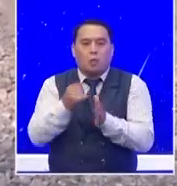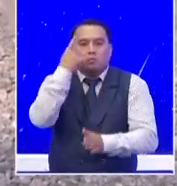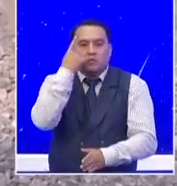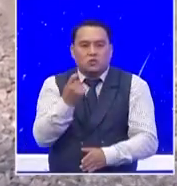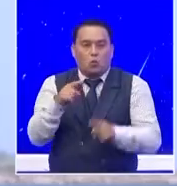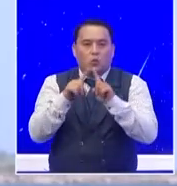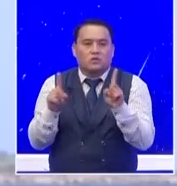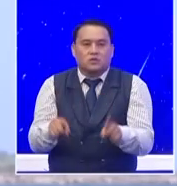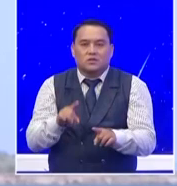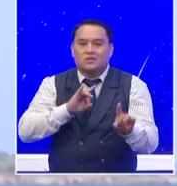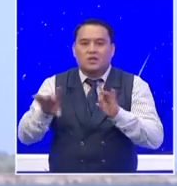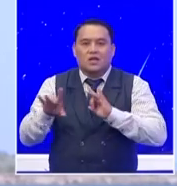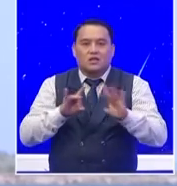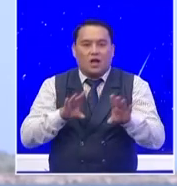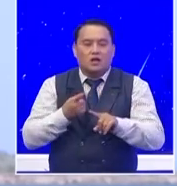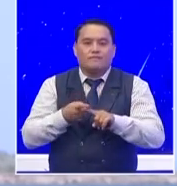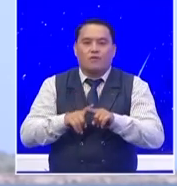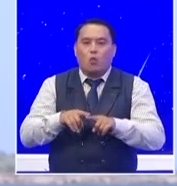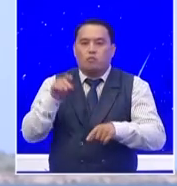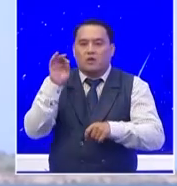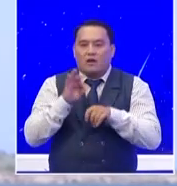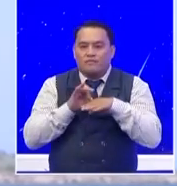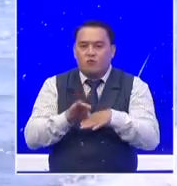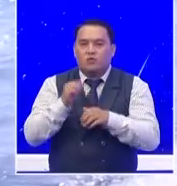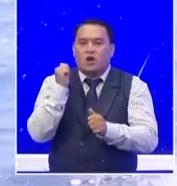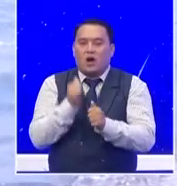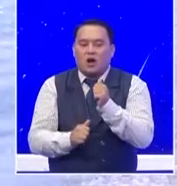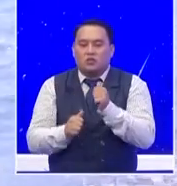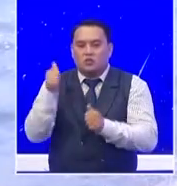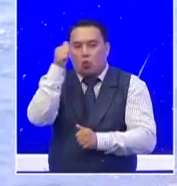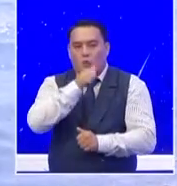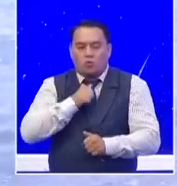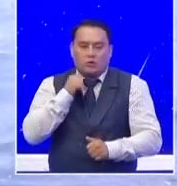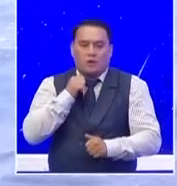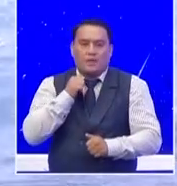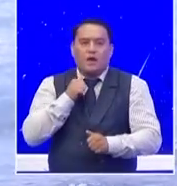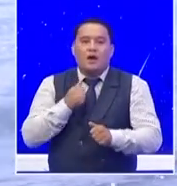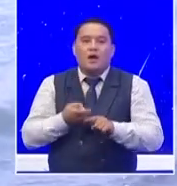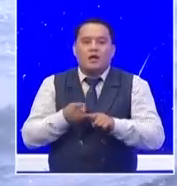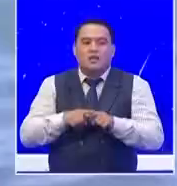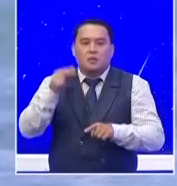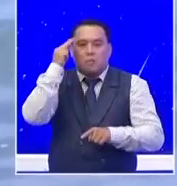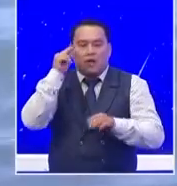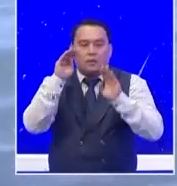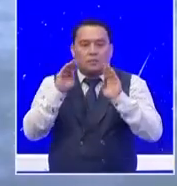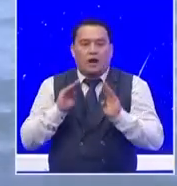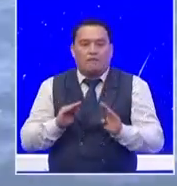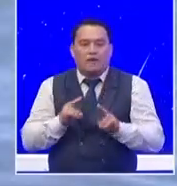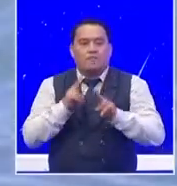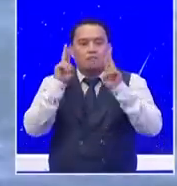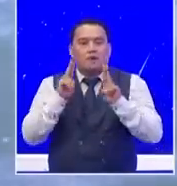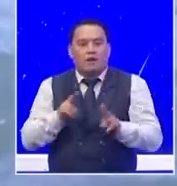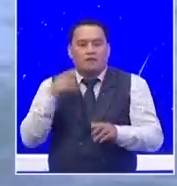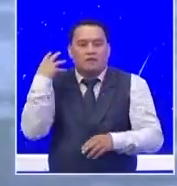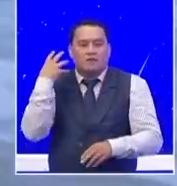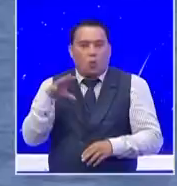предупредительных табличек с сигнальными лентами сотрудники ЧС проводят ежегодно с наступлением купального сезона. Однако эти меры нельзя назвать превентивными и уж тем